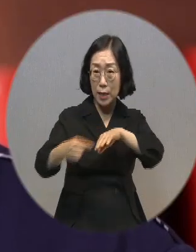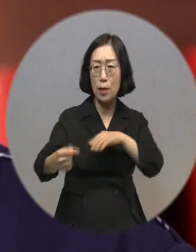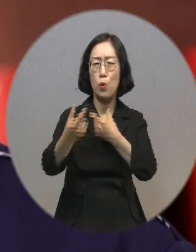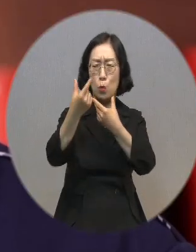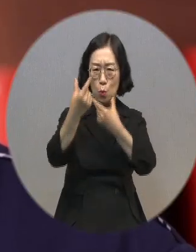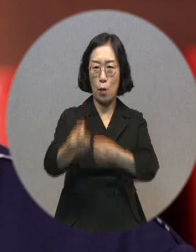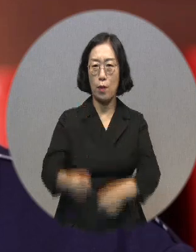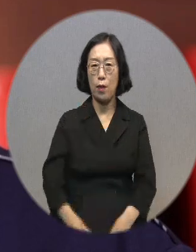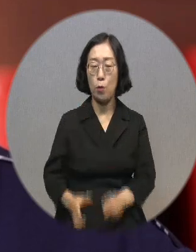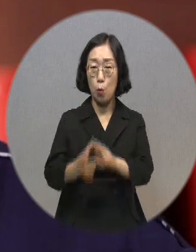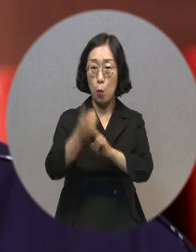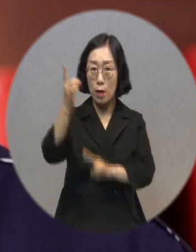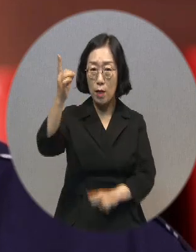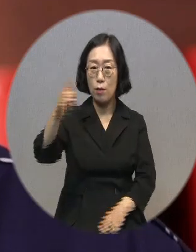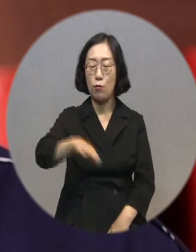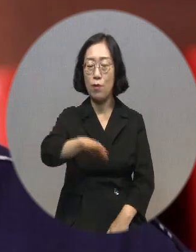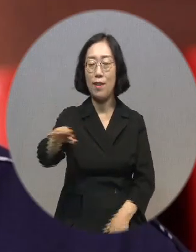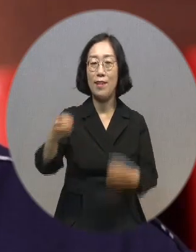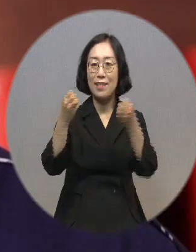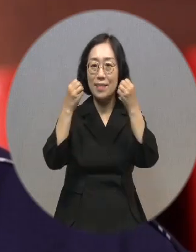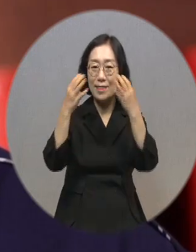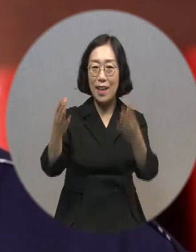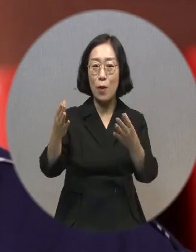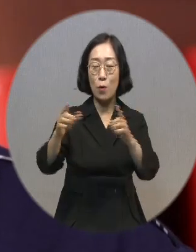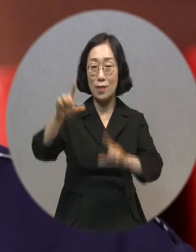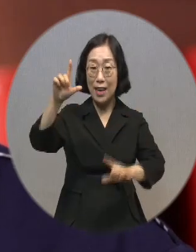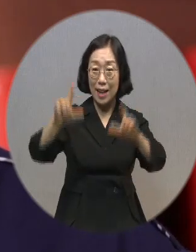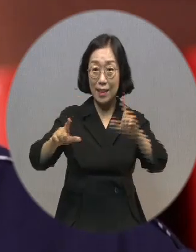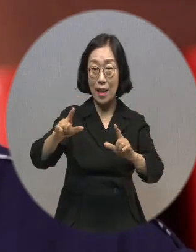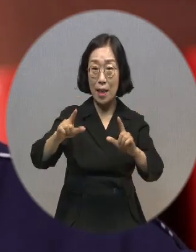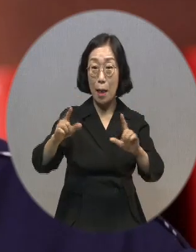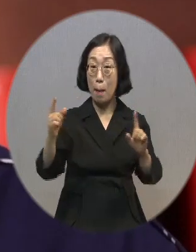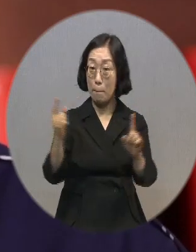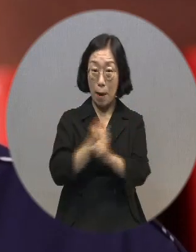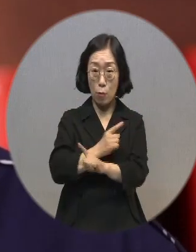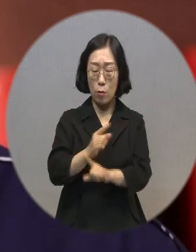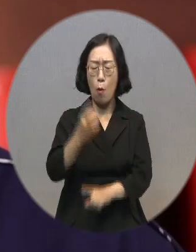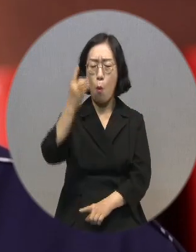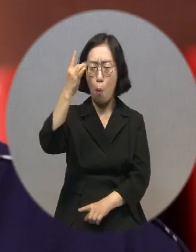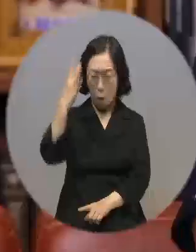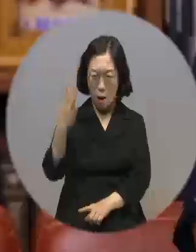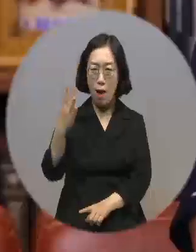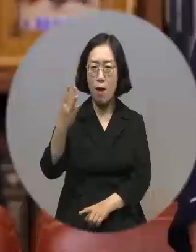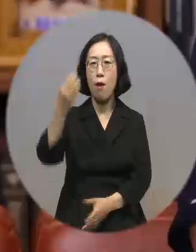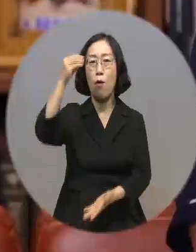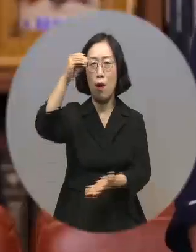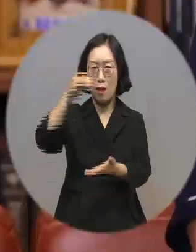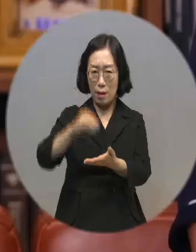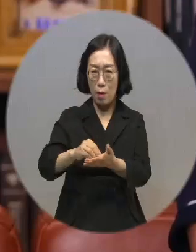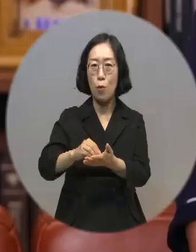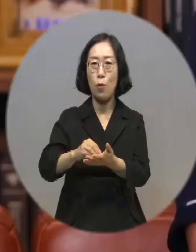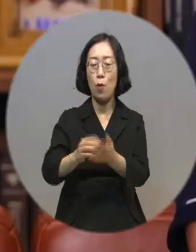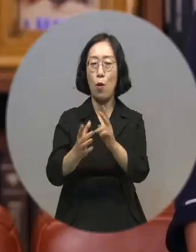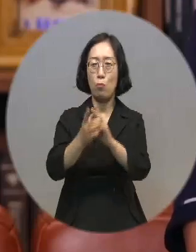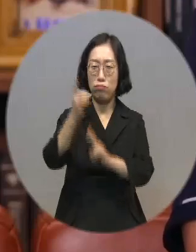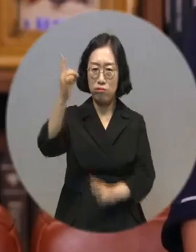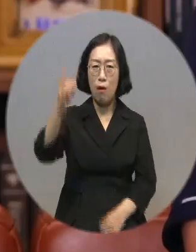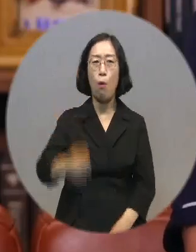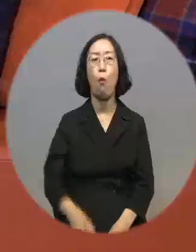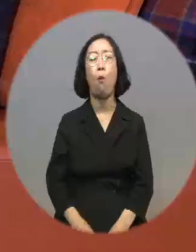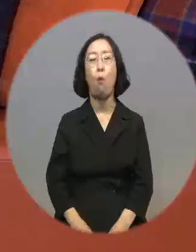통일은 우리가 새로운 상태를 만드는 것이 아니라 원래 하나였던 상태로 다시 돌아가는 것이라고 생각을 합니다.